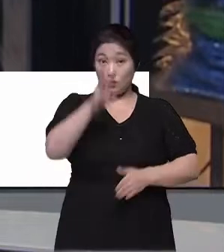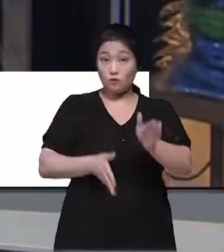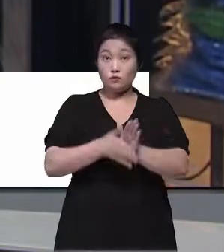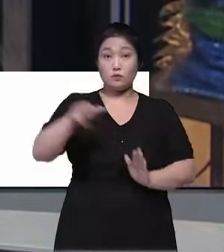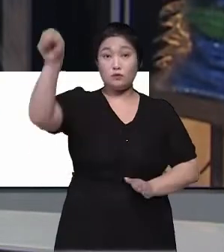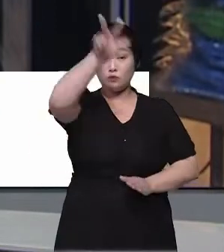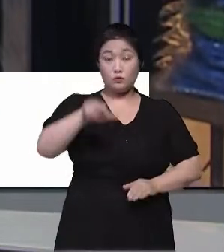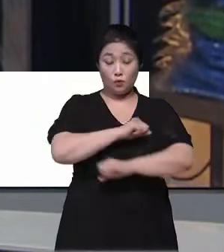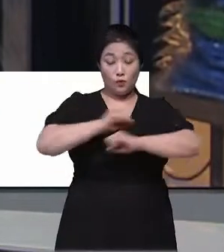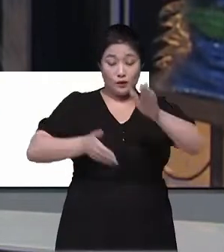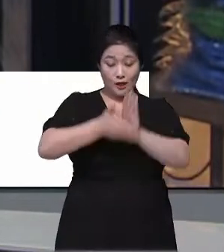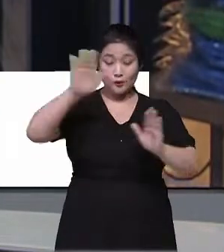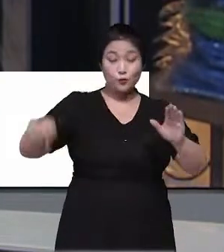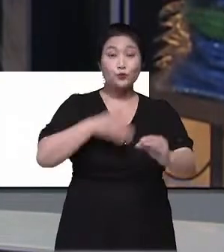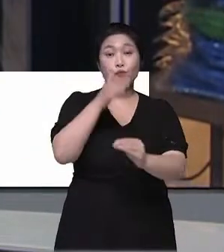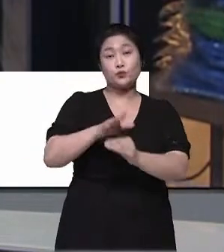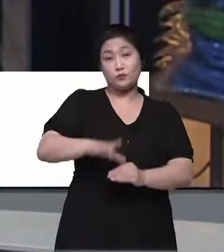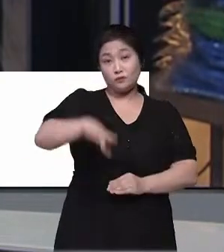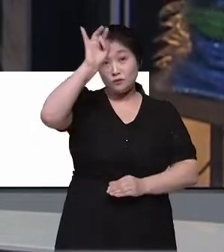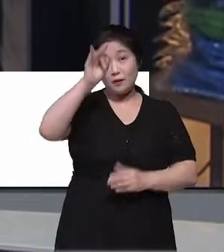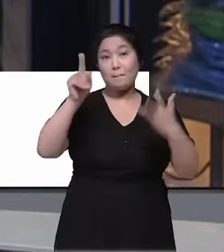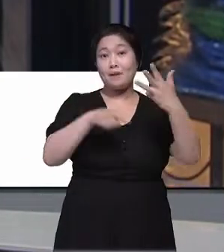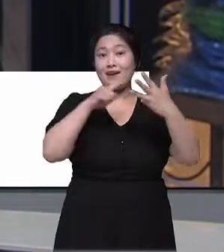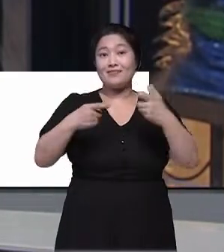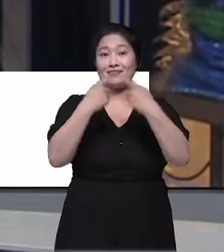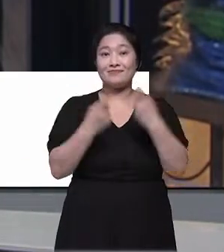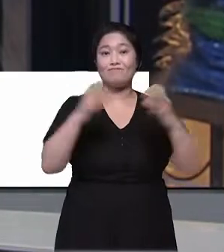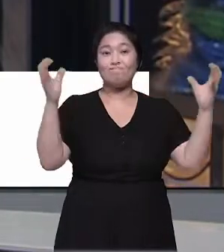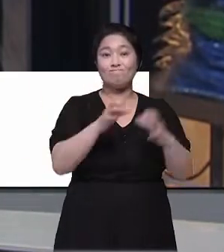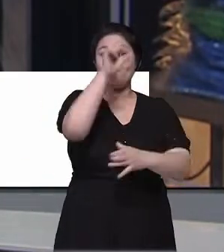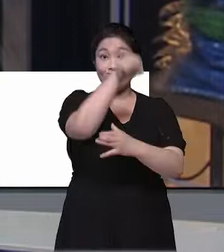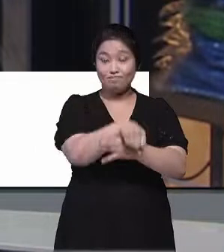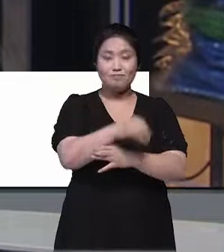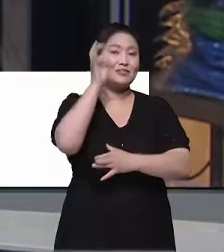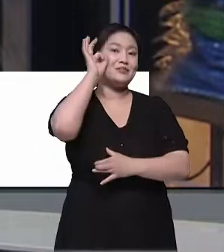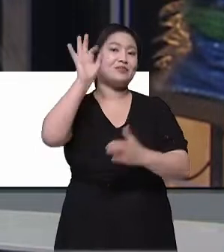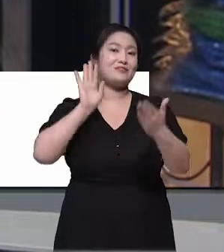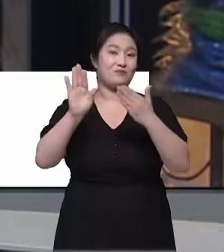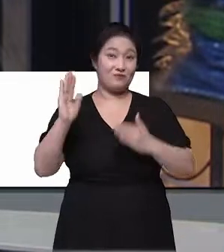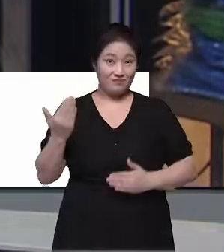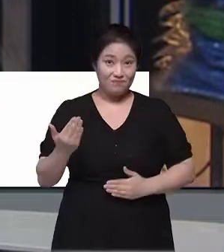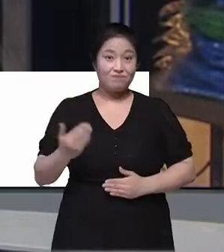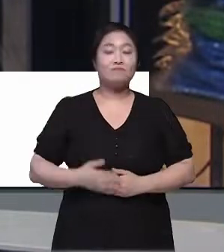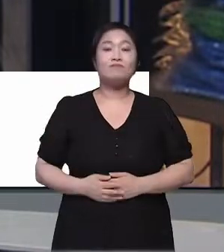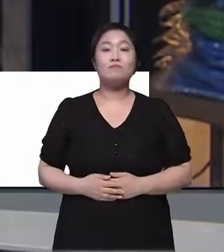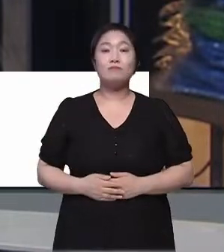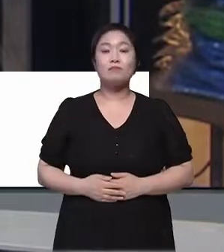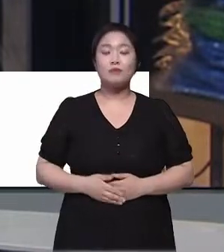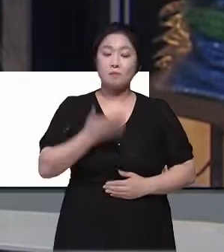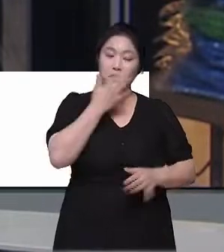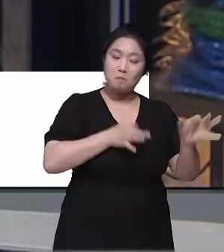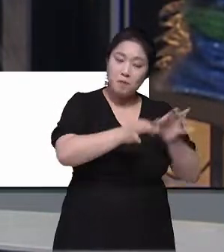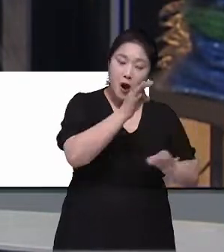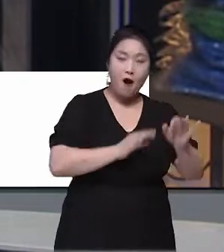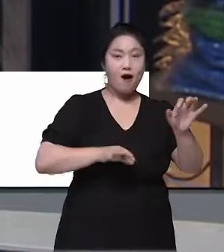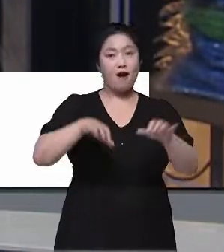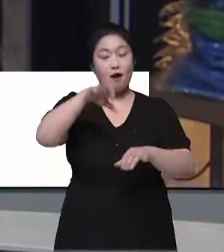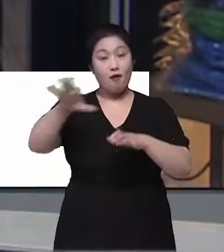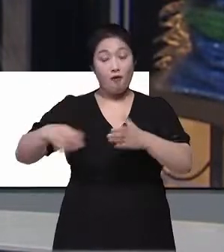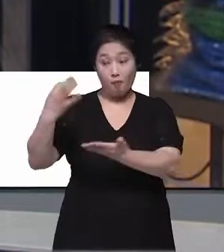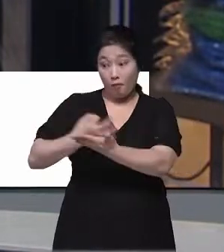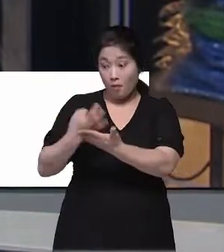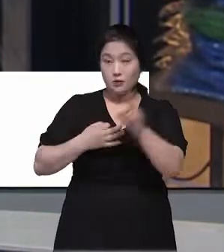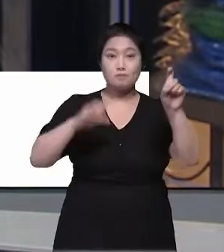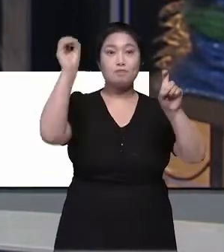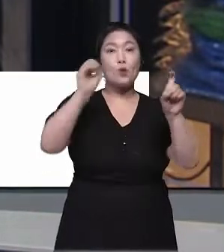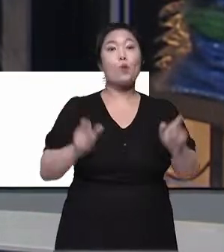광주시가 전국 광역시 가운데 처음으로 8인 사적 모임을 허용한 지 10일이 지났는데요. 음식점 등 가게 매출이